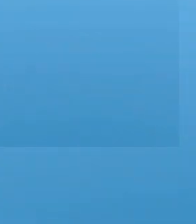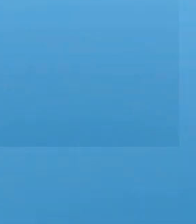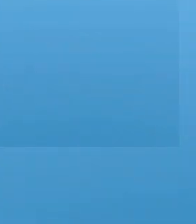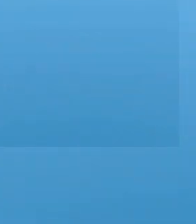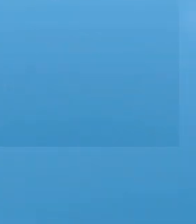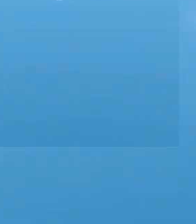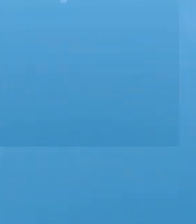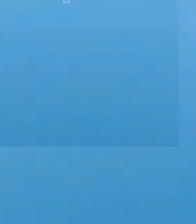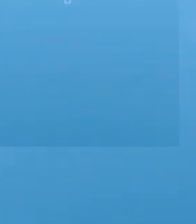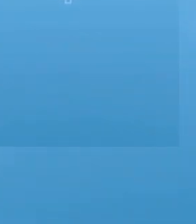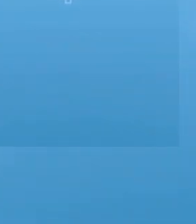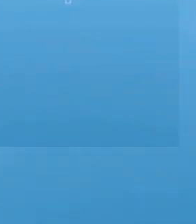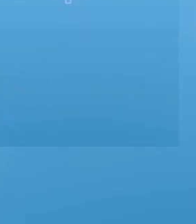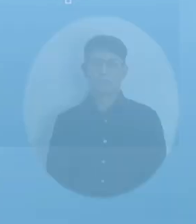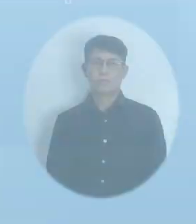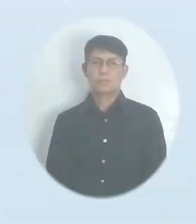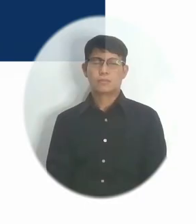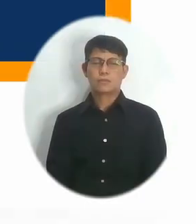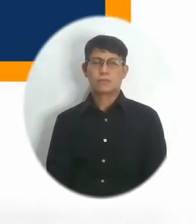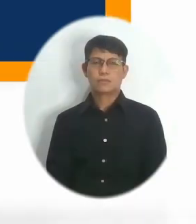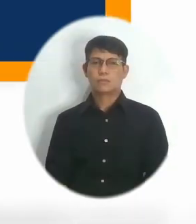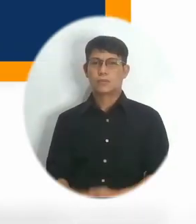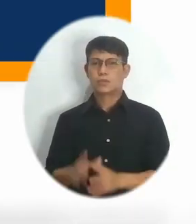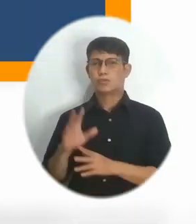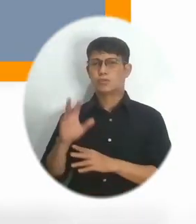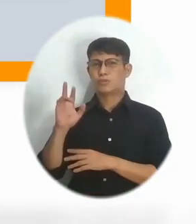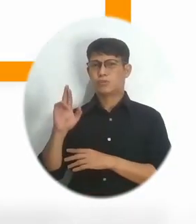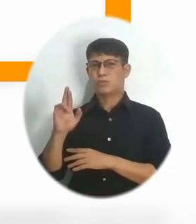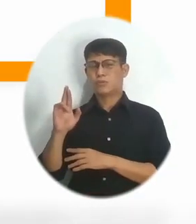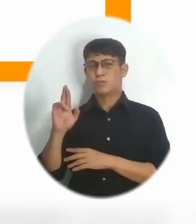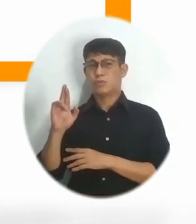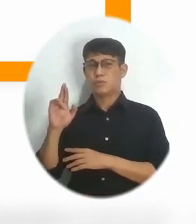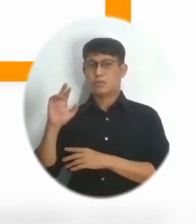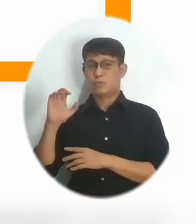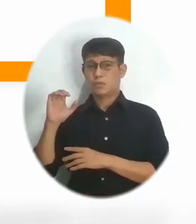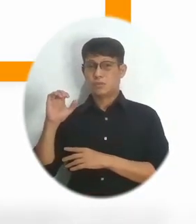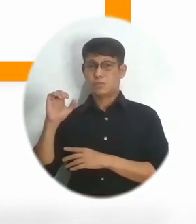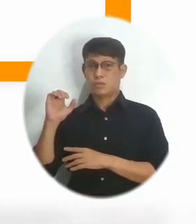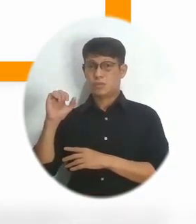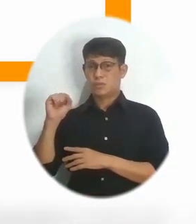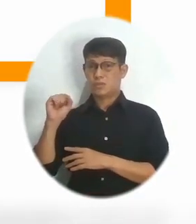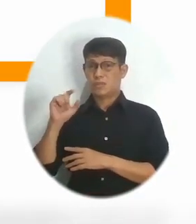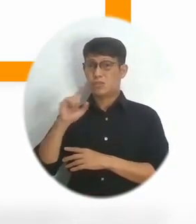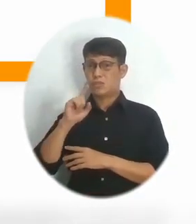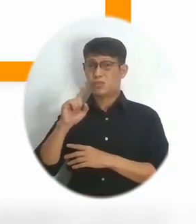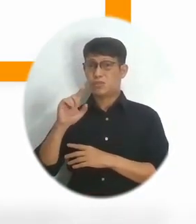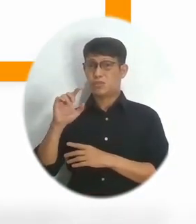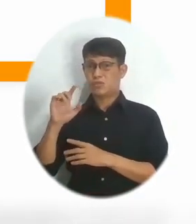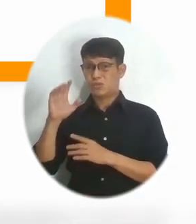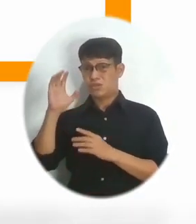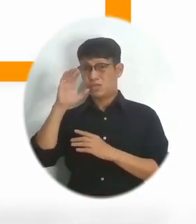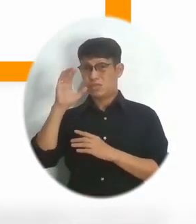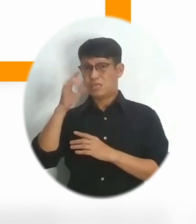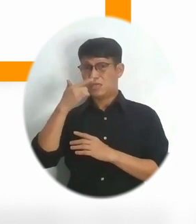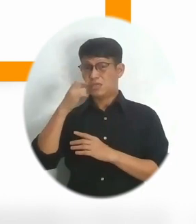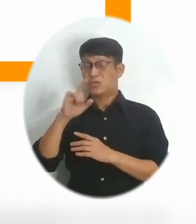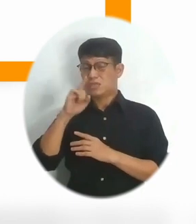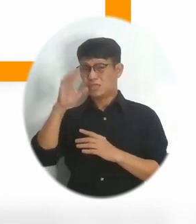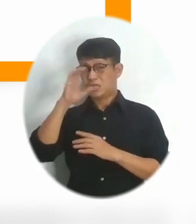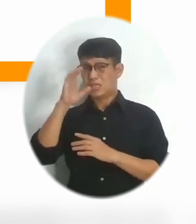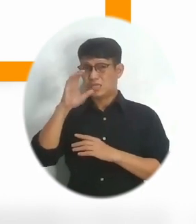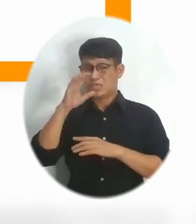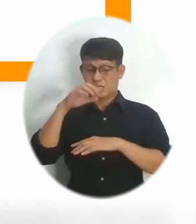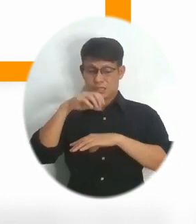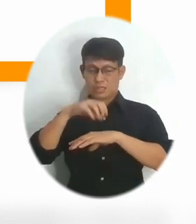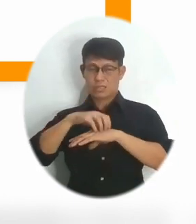Ang Rab Gamaya, sir, po, sarcoma ay ang pinakakaraniwan na soft tissue